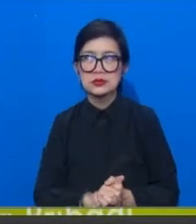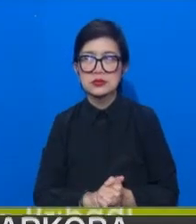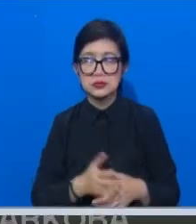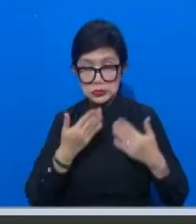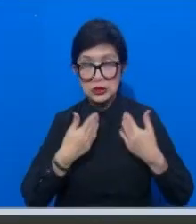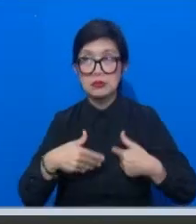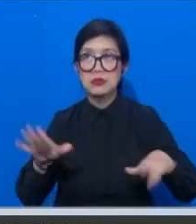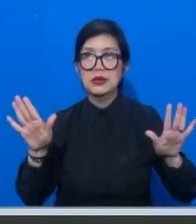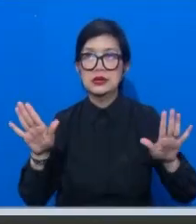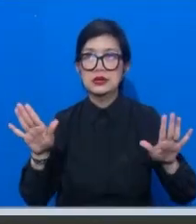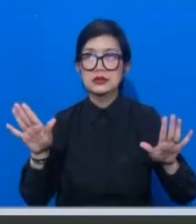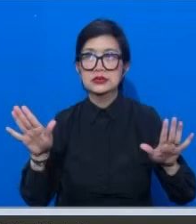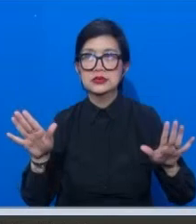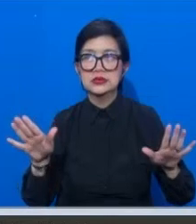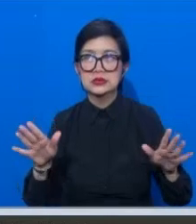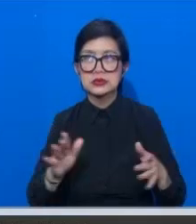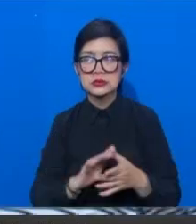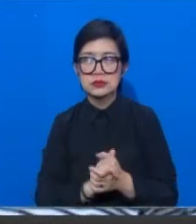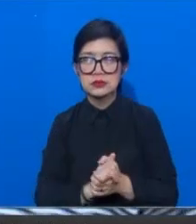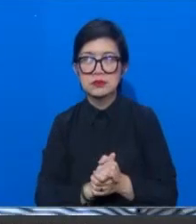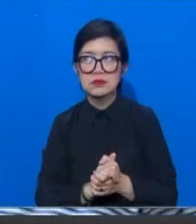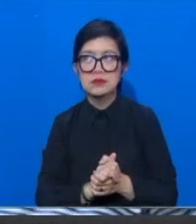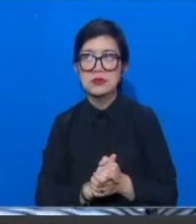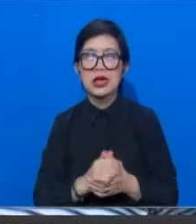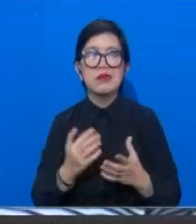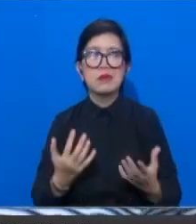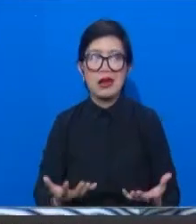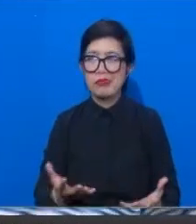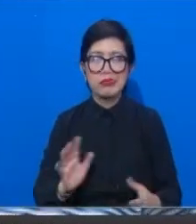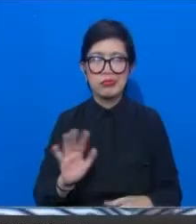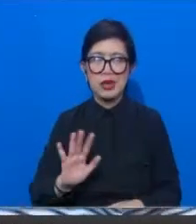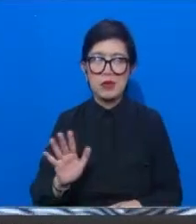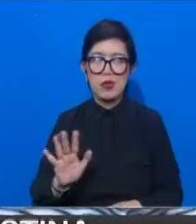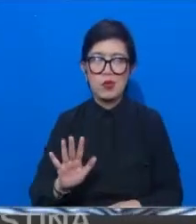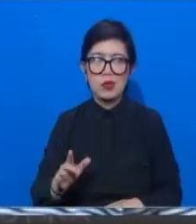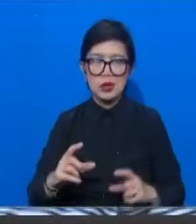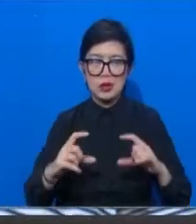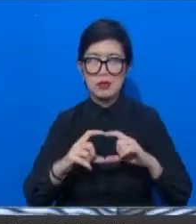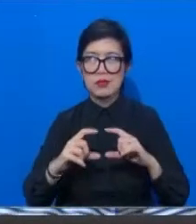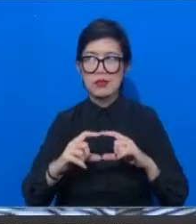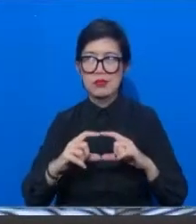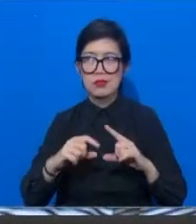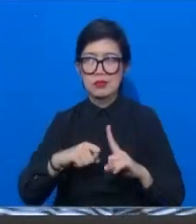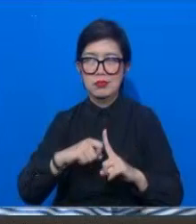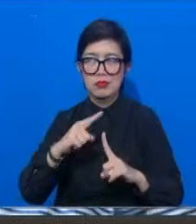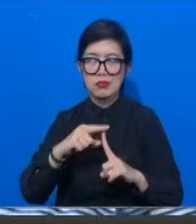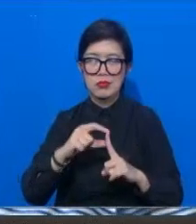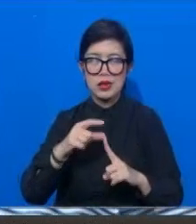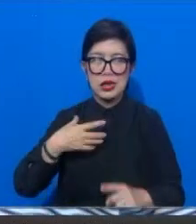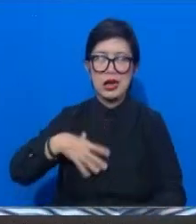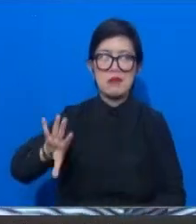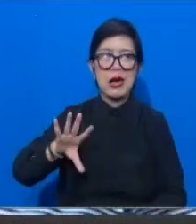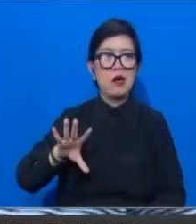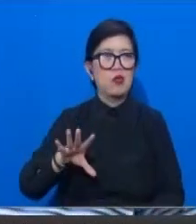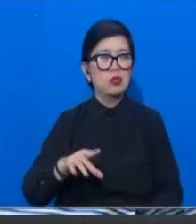Pak. Tahu mereka kan banyak yang keberatan, Pak. Dimintai data KTP, takut. Ya mungkin karena